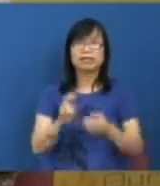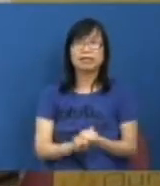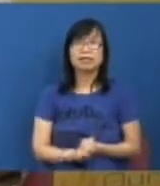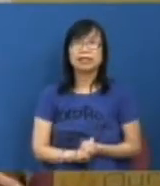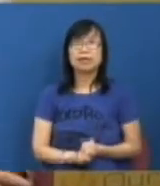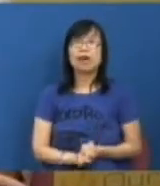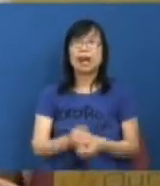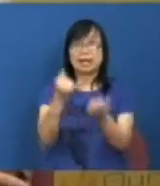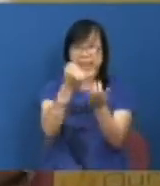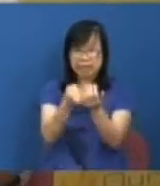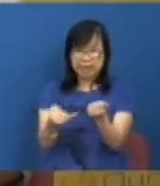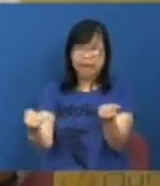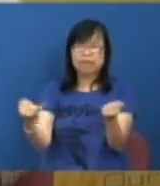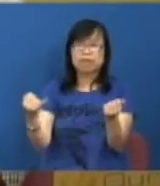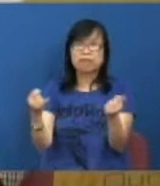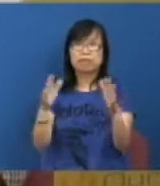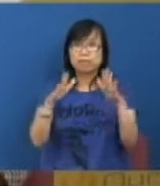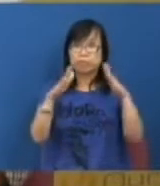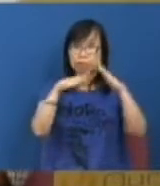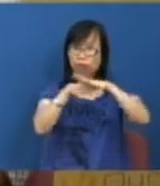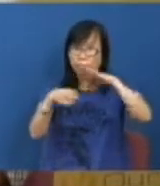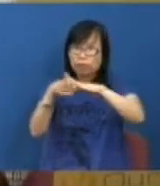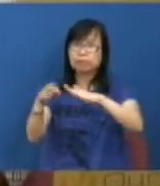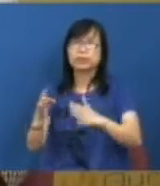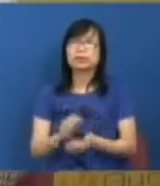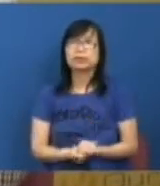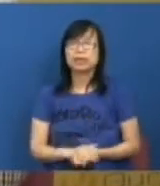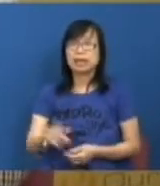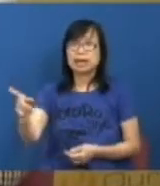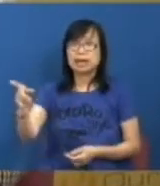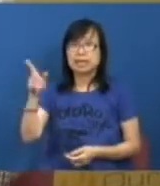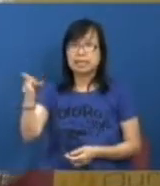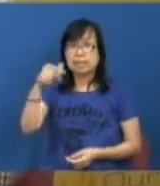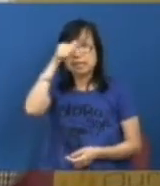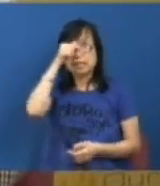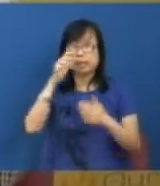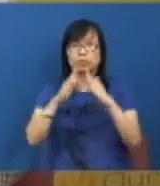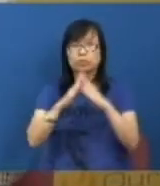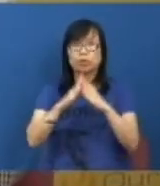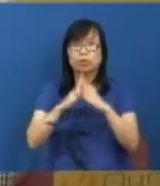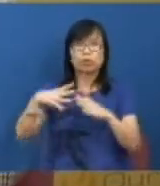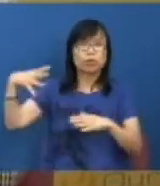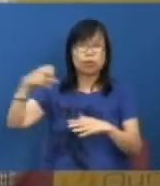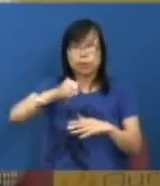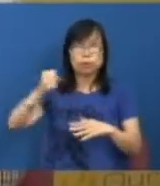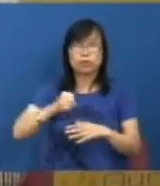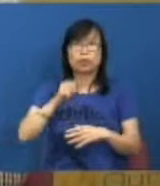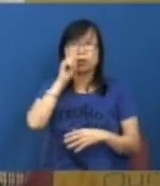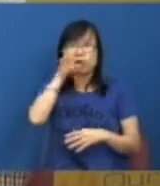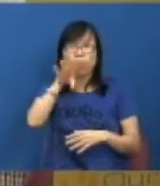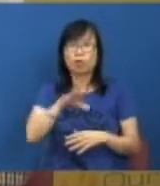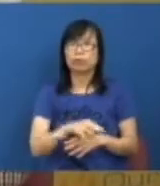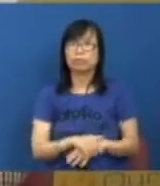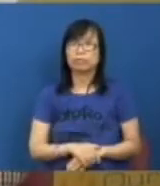過咧就產房好嘛 ？Kenneth 咧早前咧就醫管局啊周日岳咧就話啦早前。又